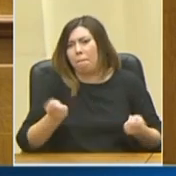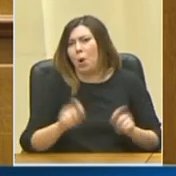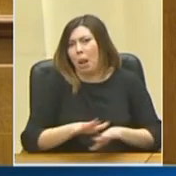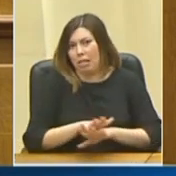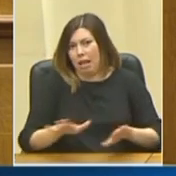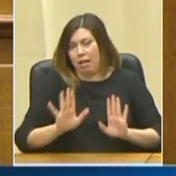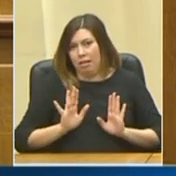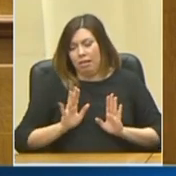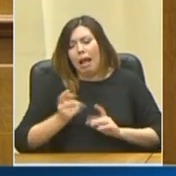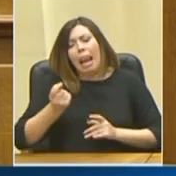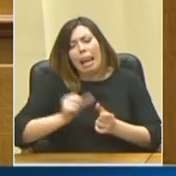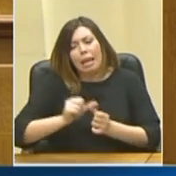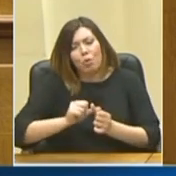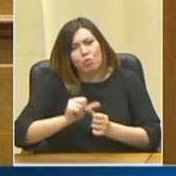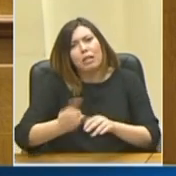Λίγους μήνες πριν τις εκλογές,